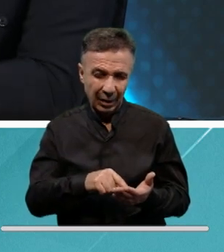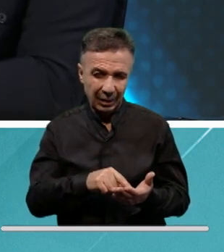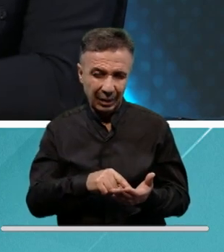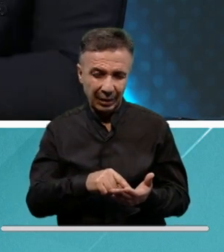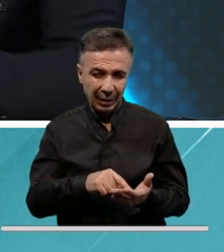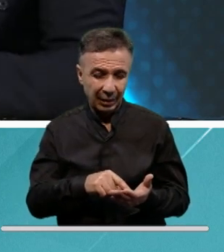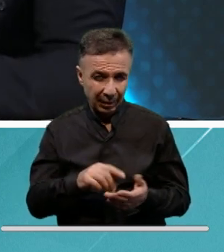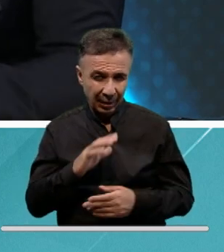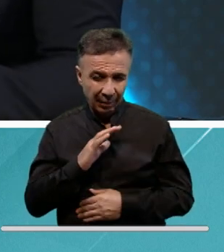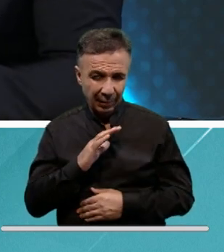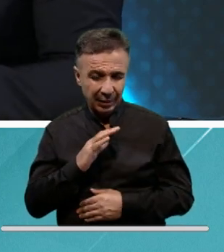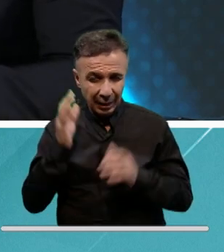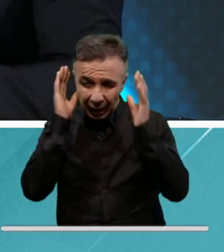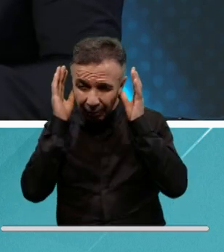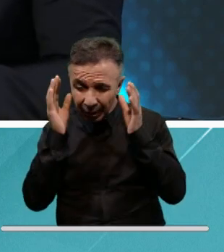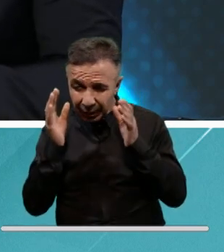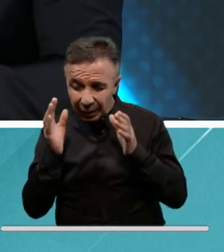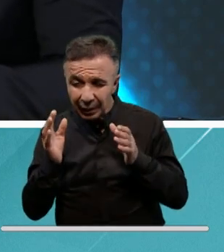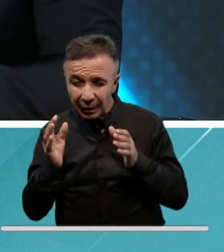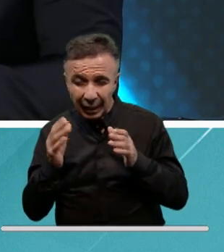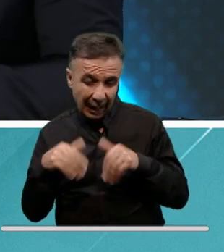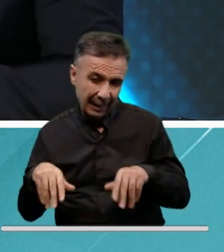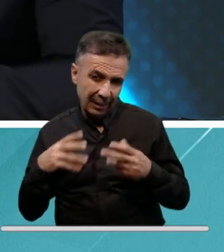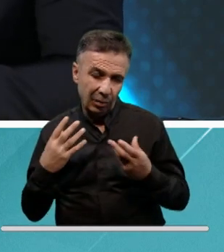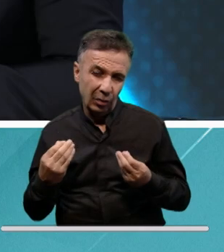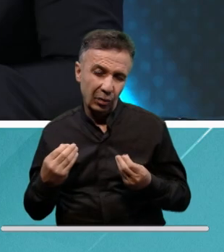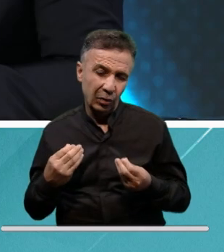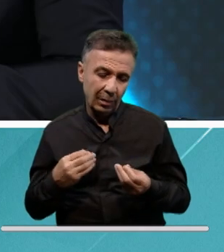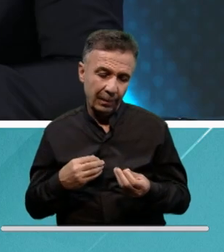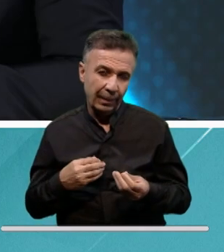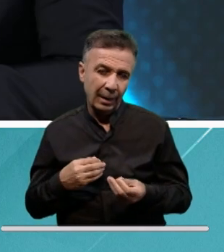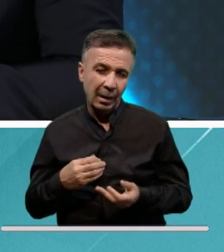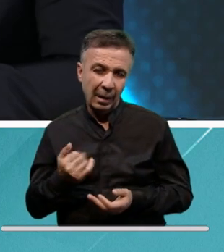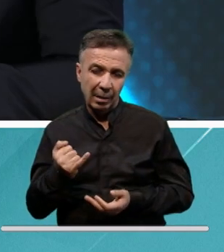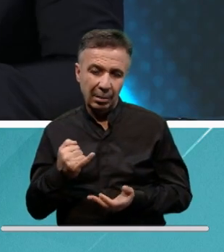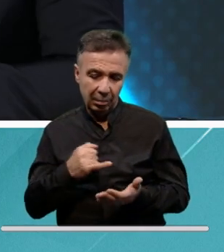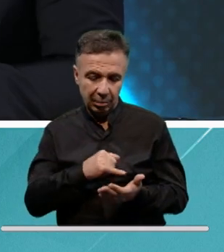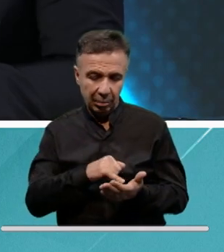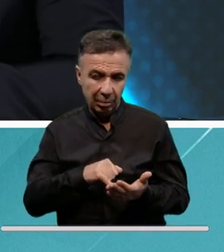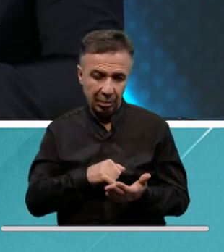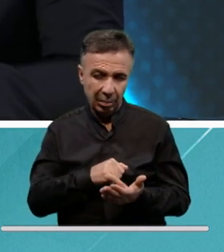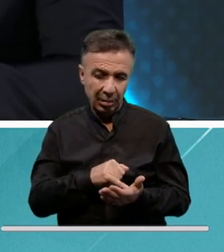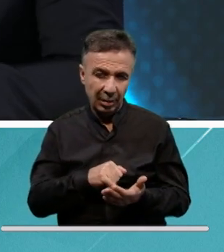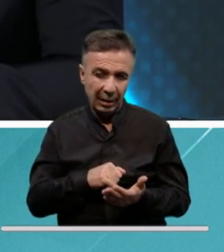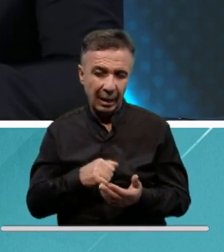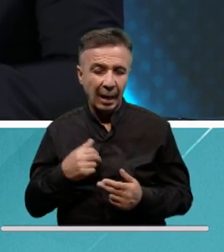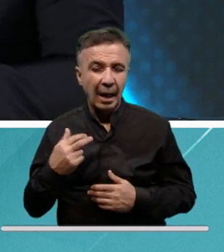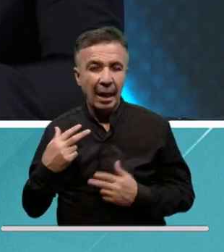noktasında yani avuç ayası kadar bir sıvı diyelim ki elbisemize avuç